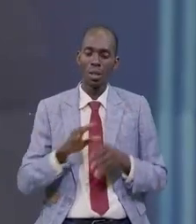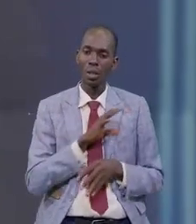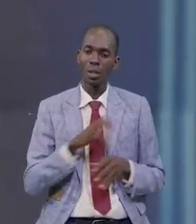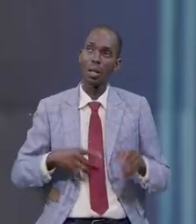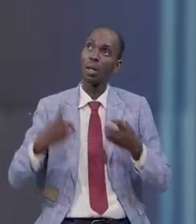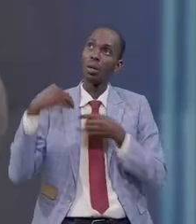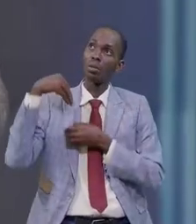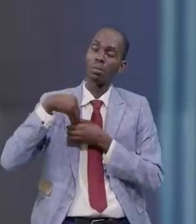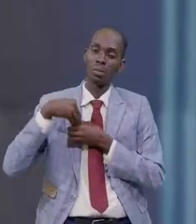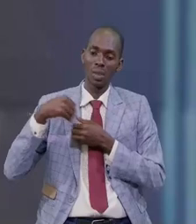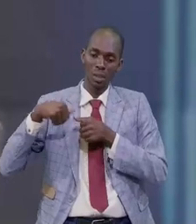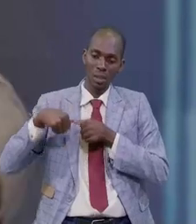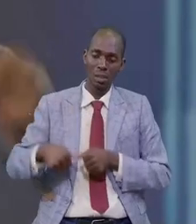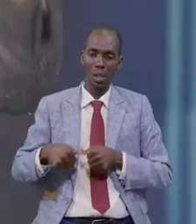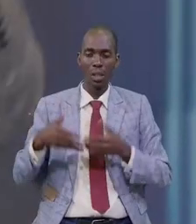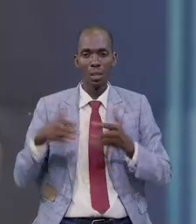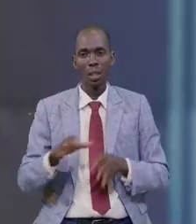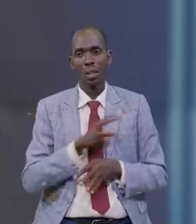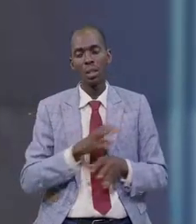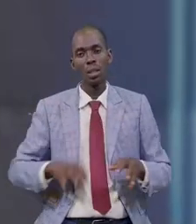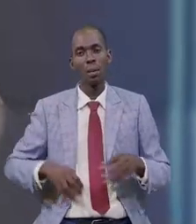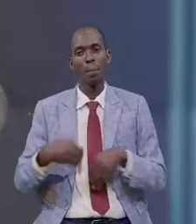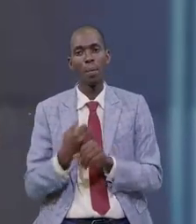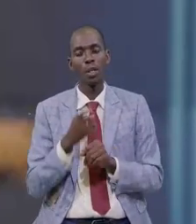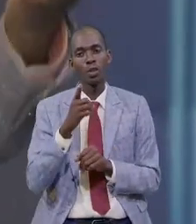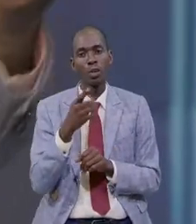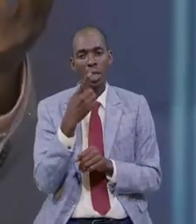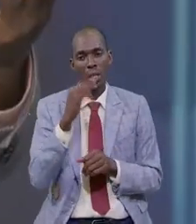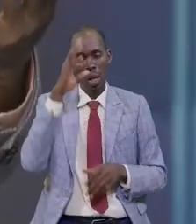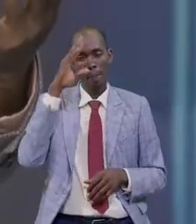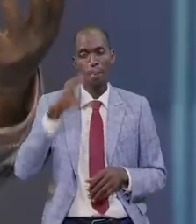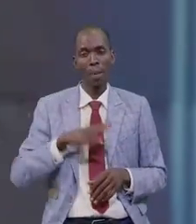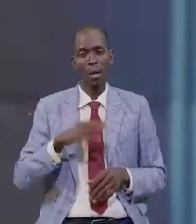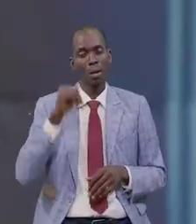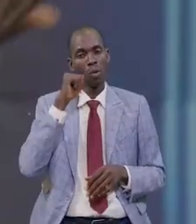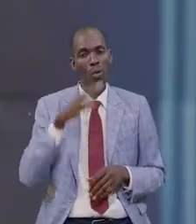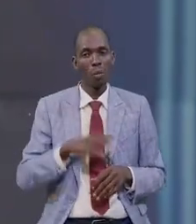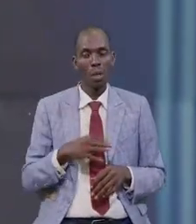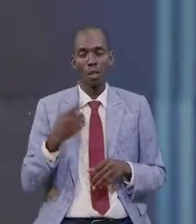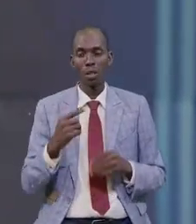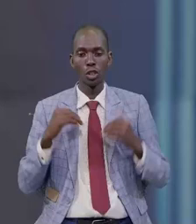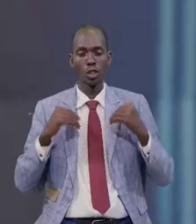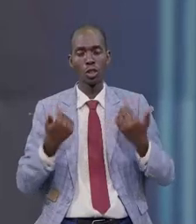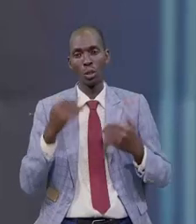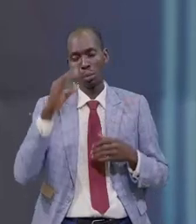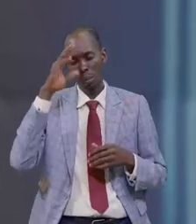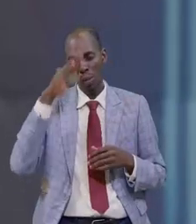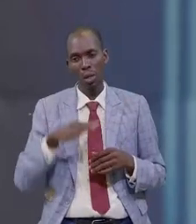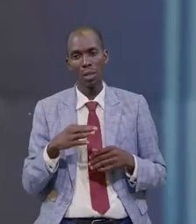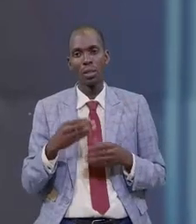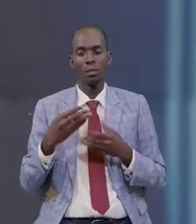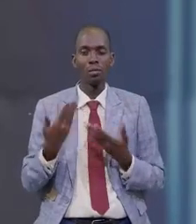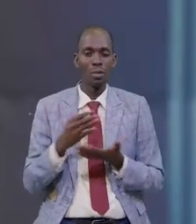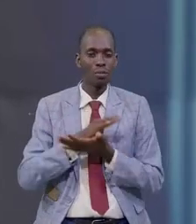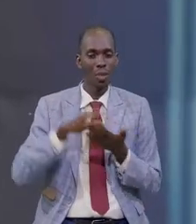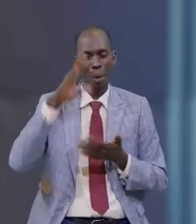et qu'il fasse de vous un homme une femme un jeune garçon une jeune fille un